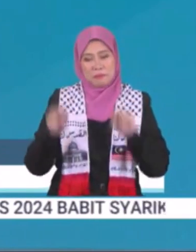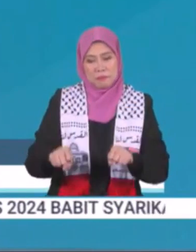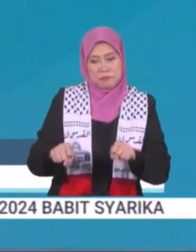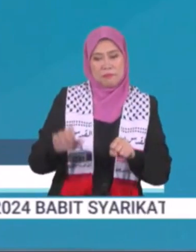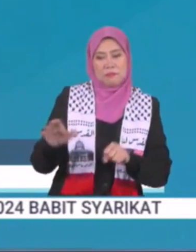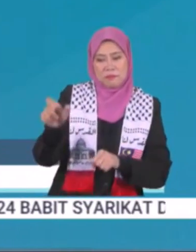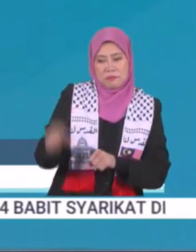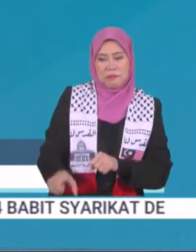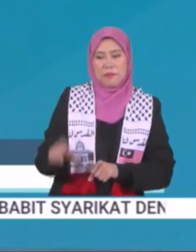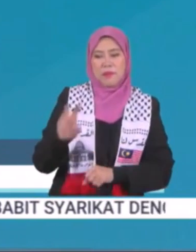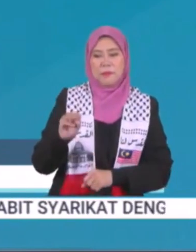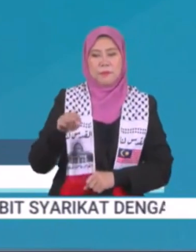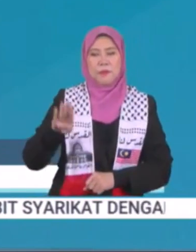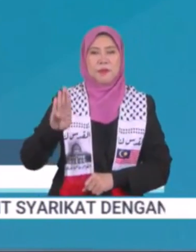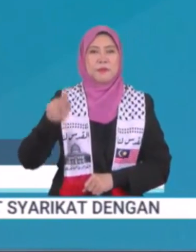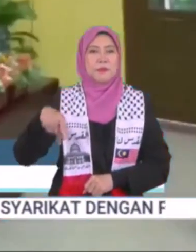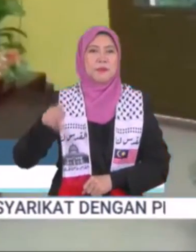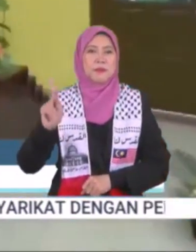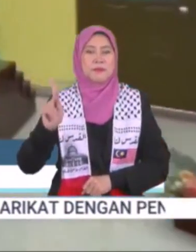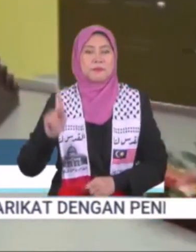kebolehpasaran MBPK.